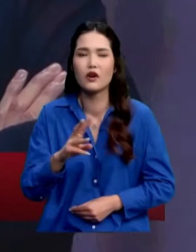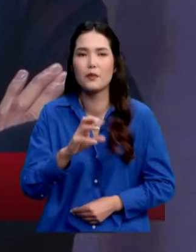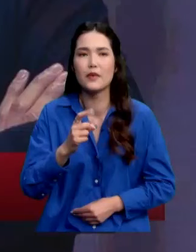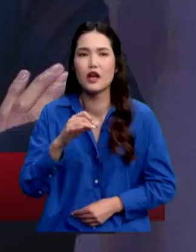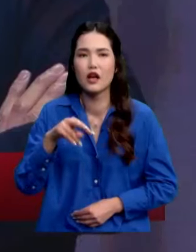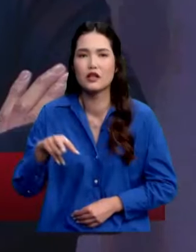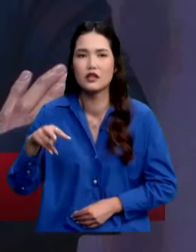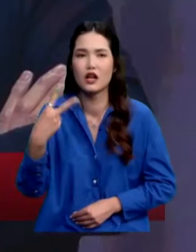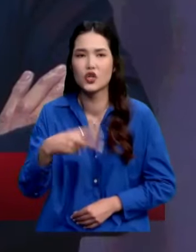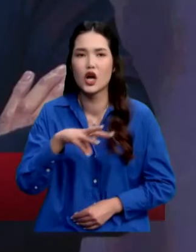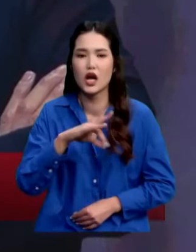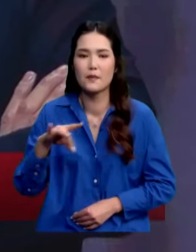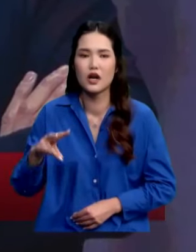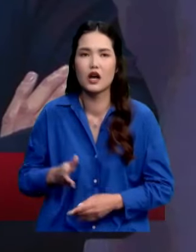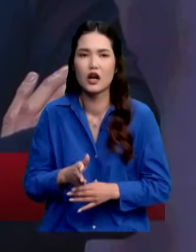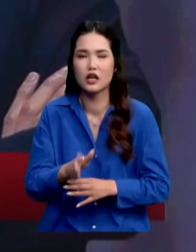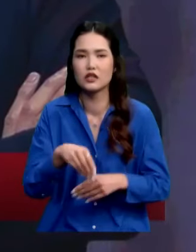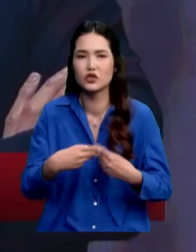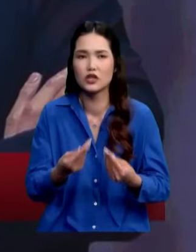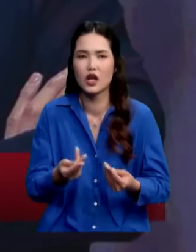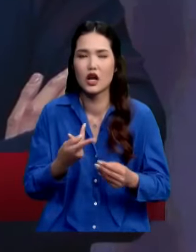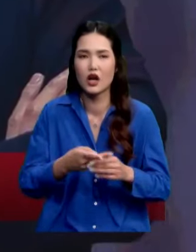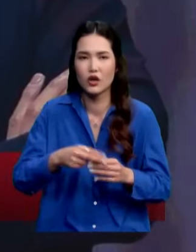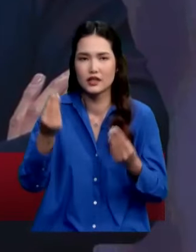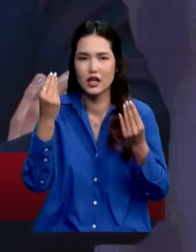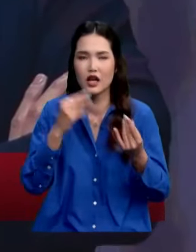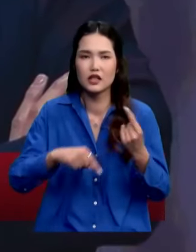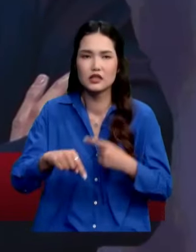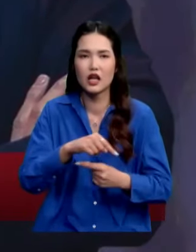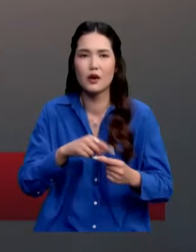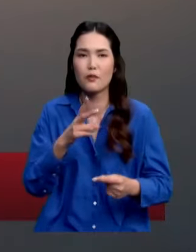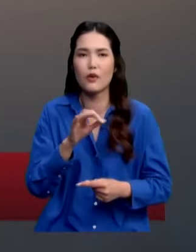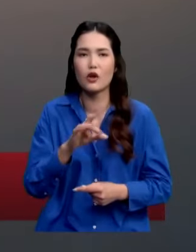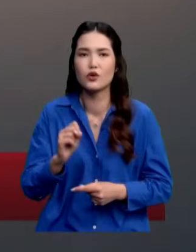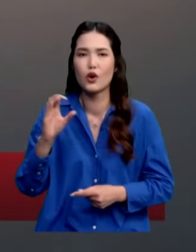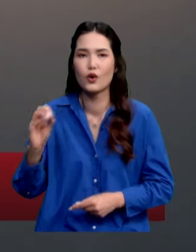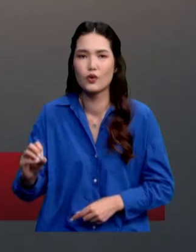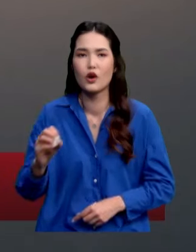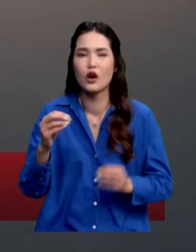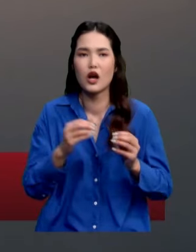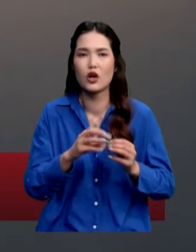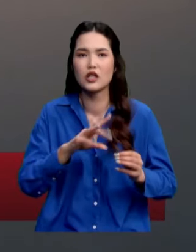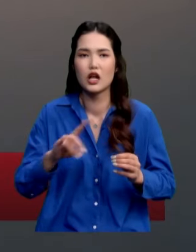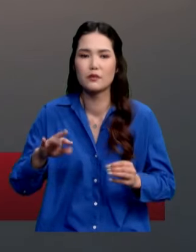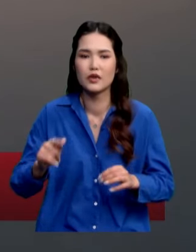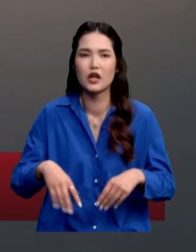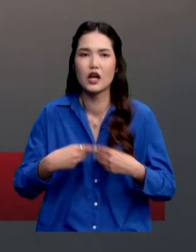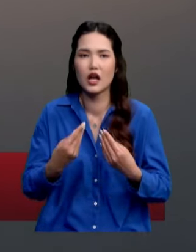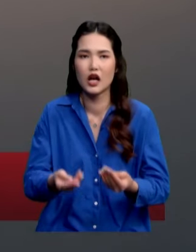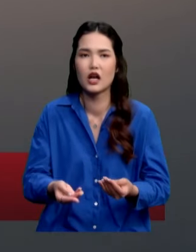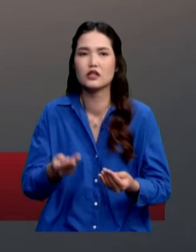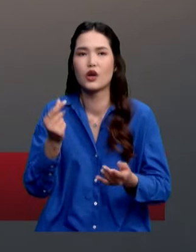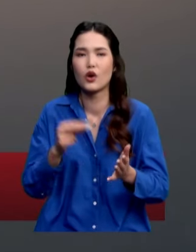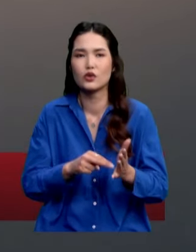Ламтадзе 20 миллиард теңге бағыттады. Сондай-ақ еліміздегі ірі кәсіпкердің бірі Болат Өтемұратов 10 миллиард теңге бөлді.